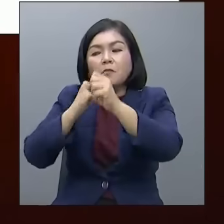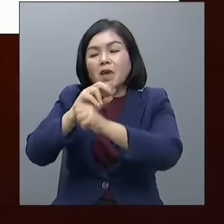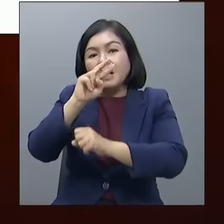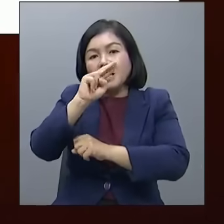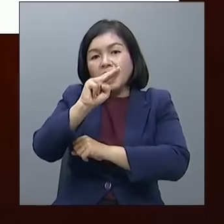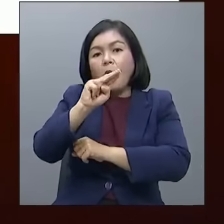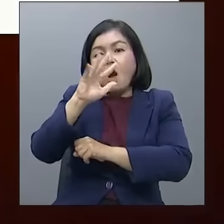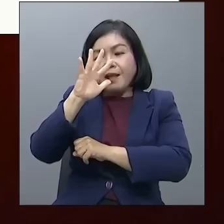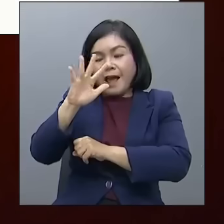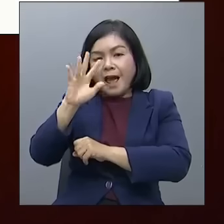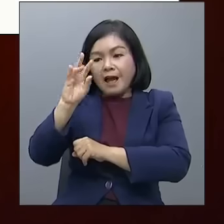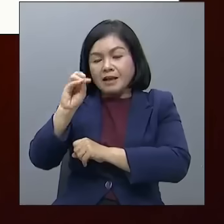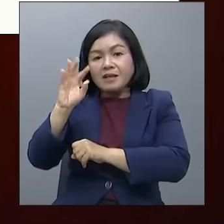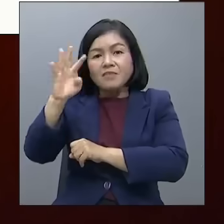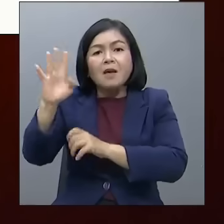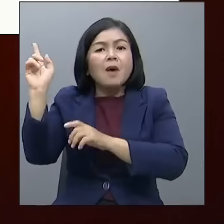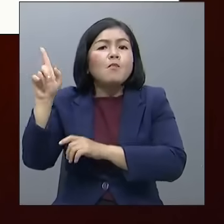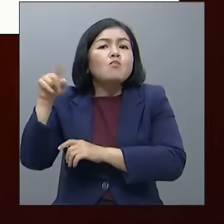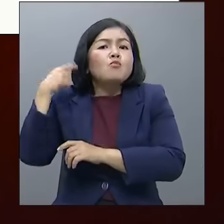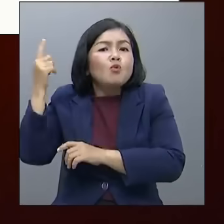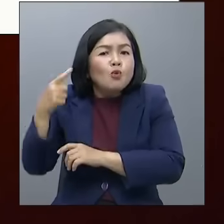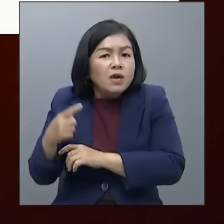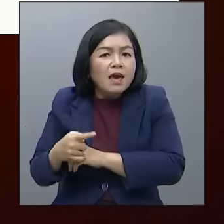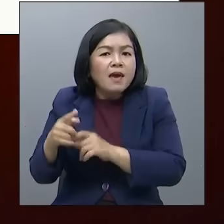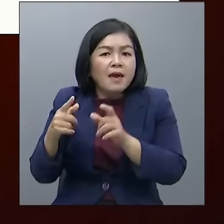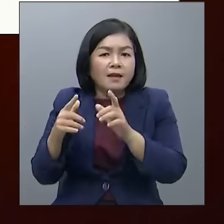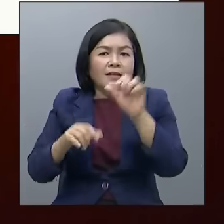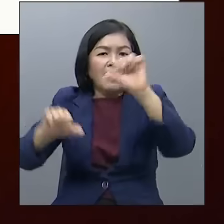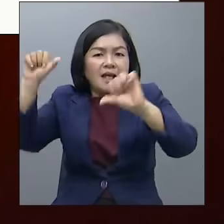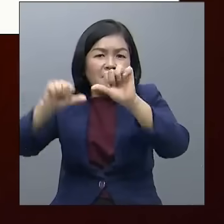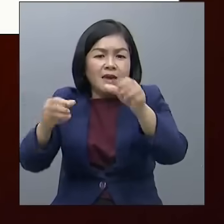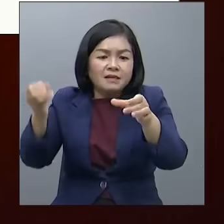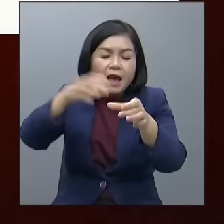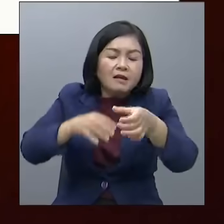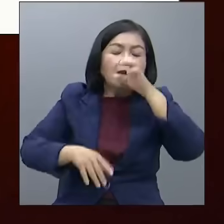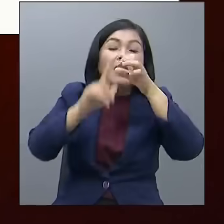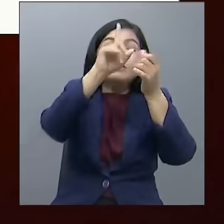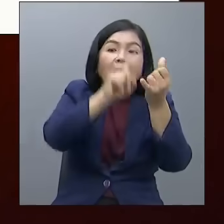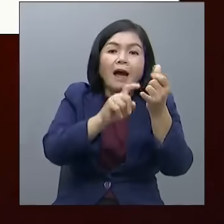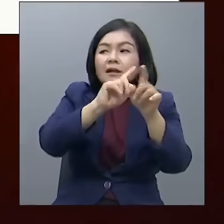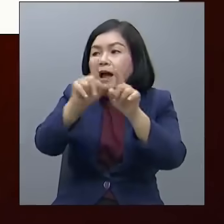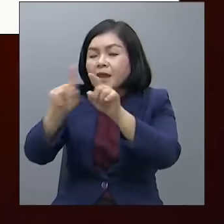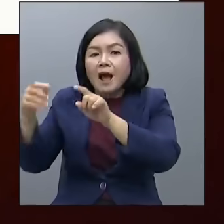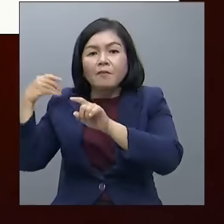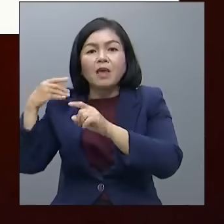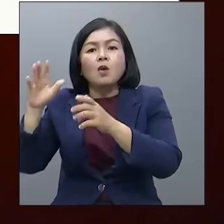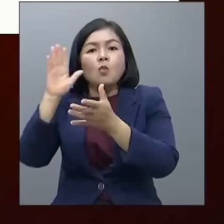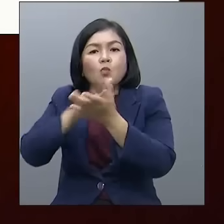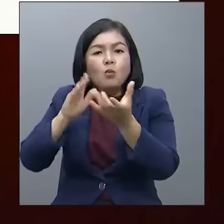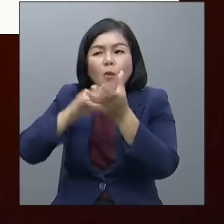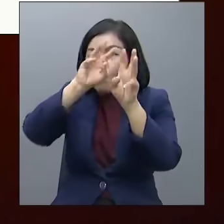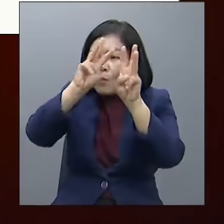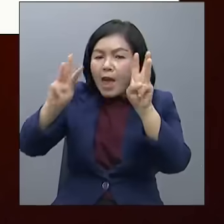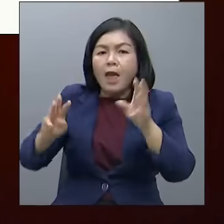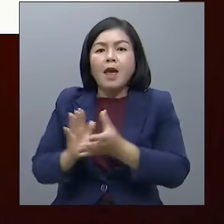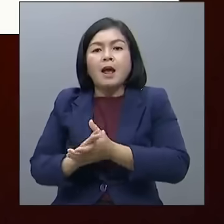คดีนางแอมใช้ไซยาไนด์ฆ่าคนหลายคนคดีรับจ้างอุ้มบุญคดีกำนันนกคดีเว็บพนันคดีน้ำมันเถื่อนค